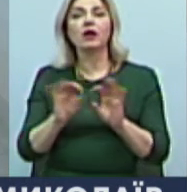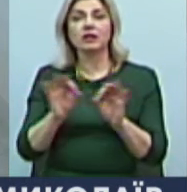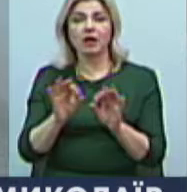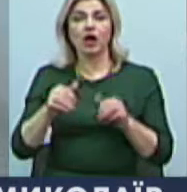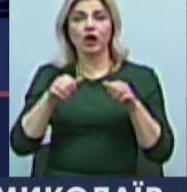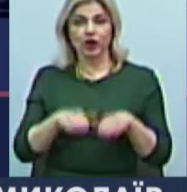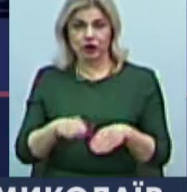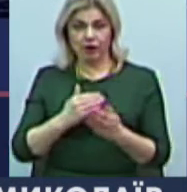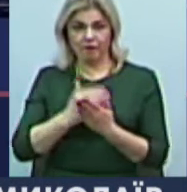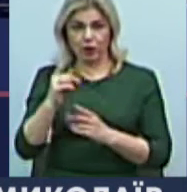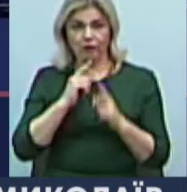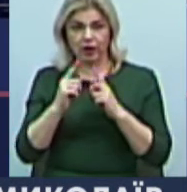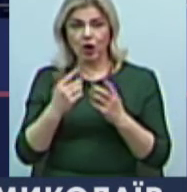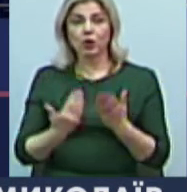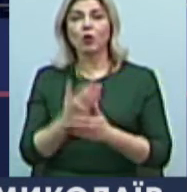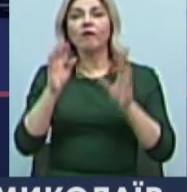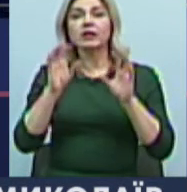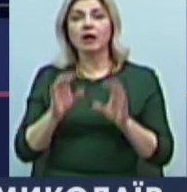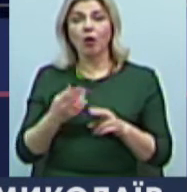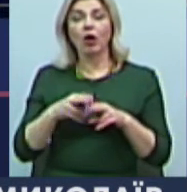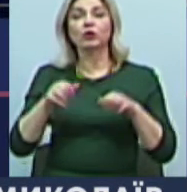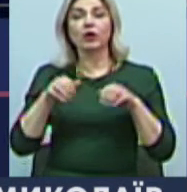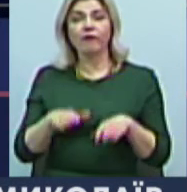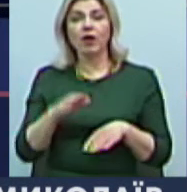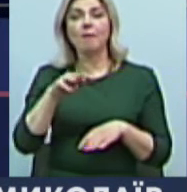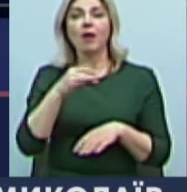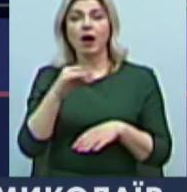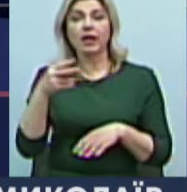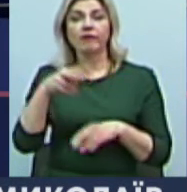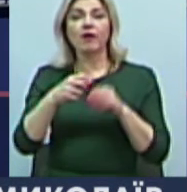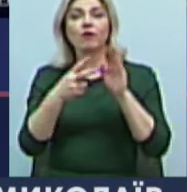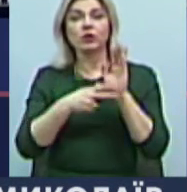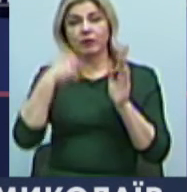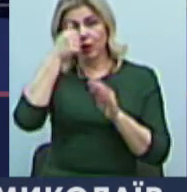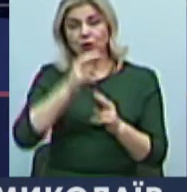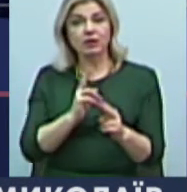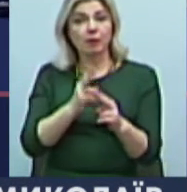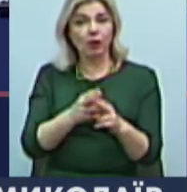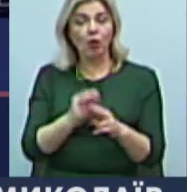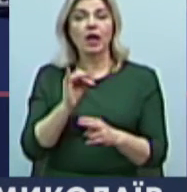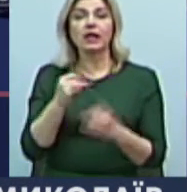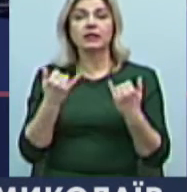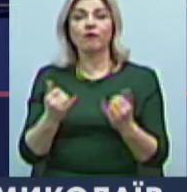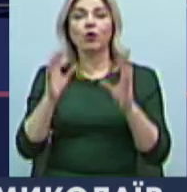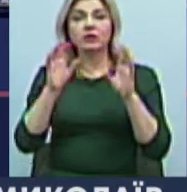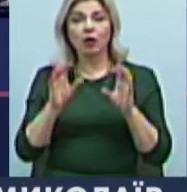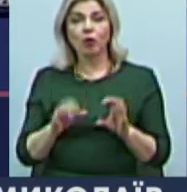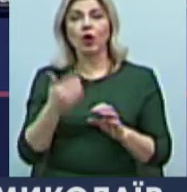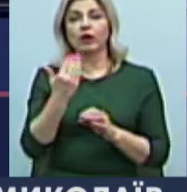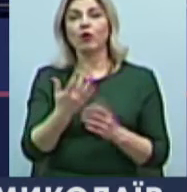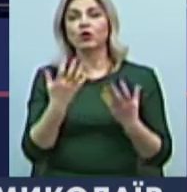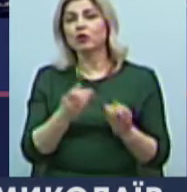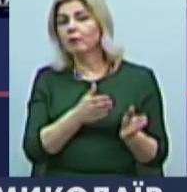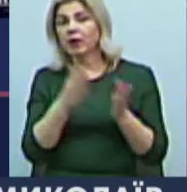Ради. Новий закон, який був прийнятий у травні 2018 року, його заблокували. І сьогоднішнім законом його перенесли ще на